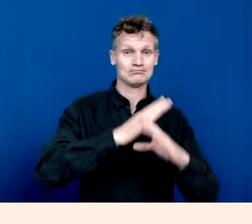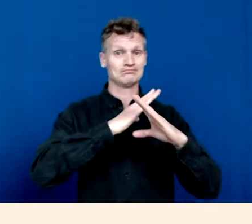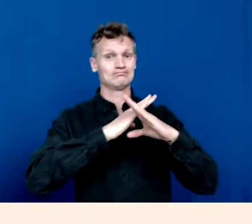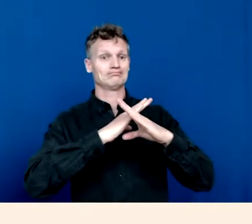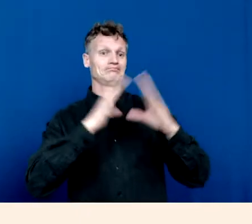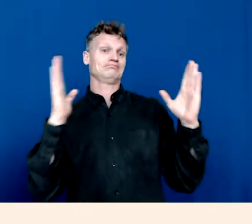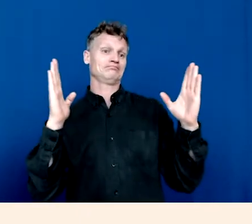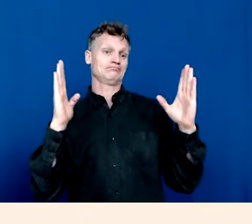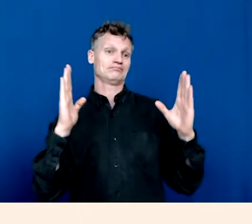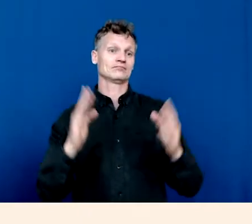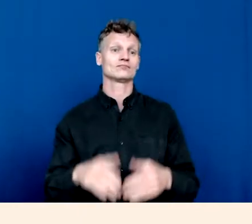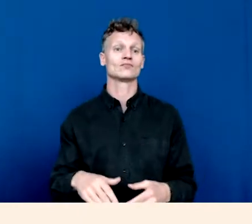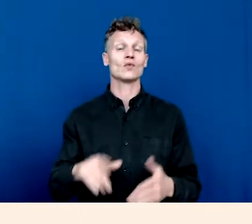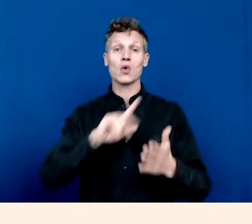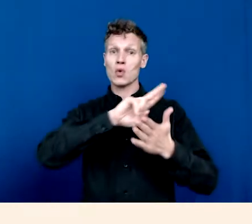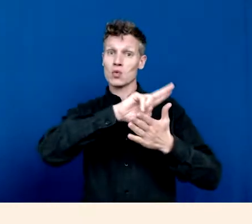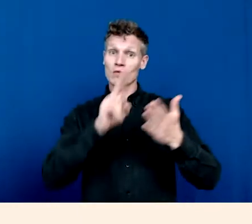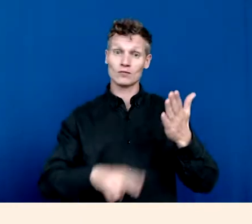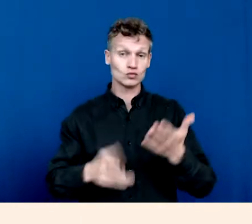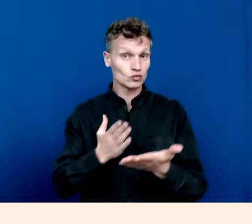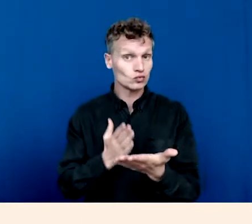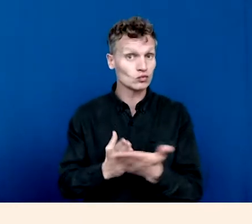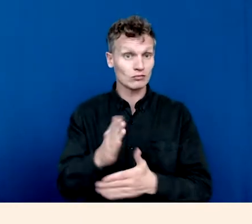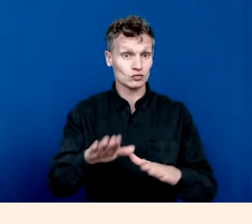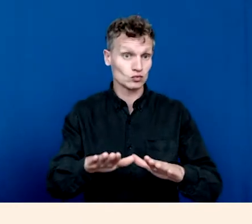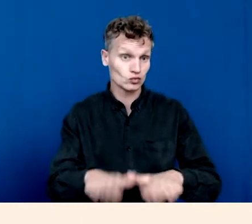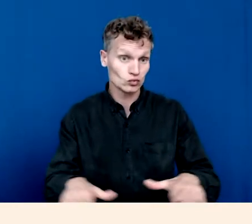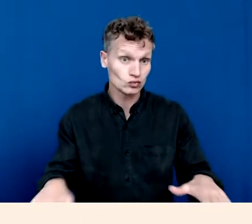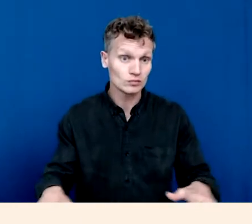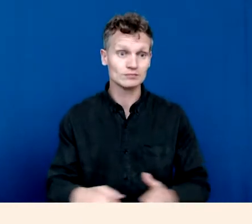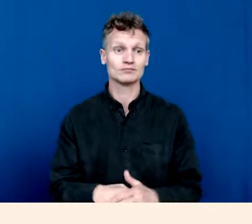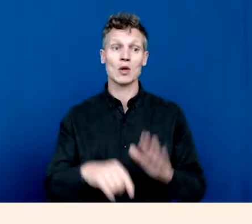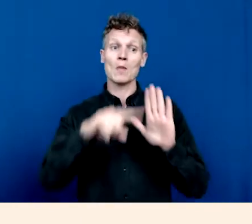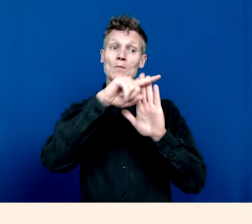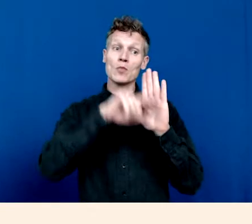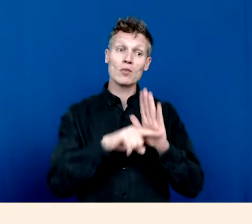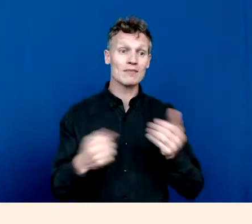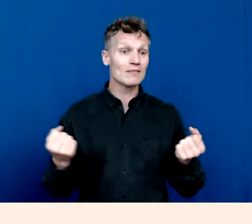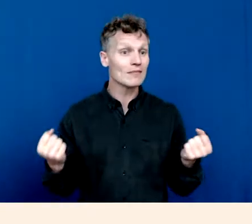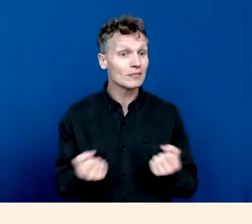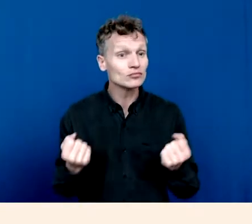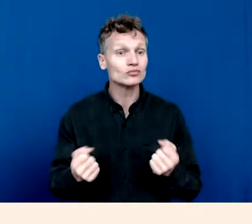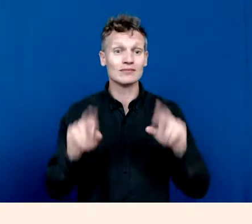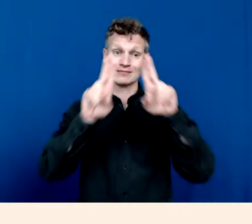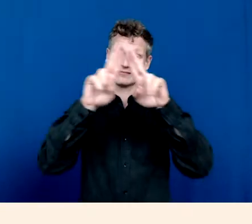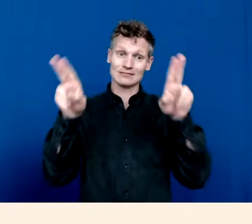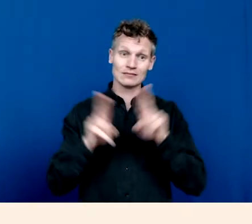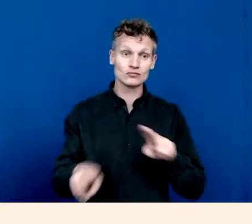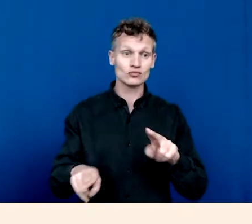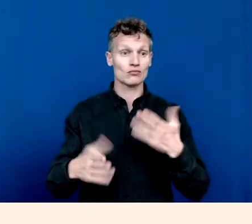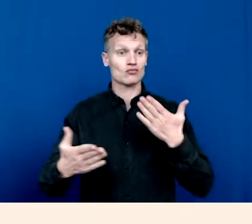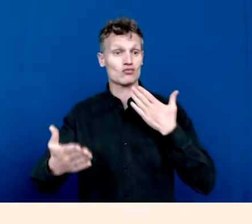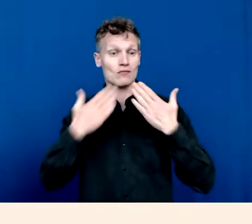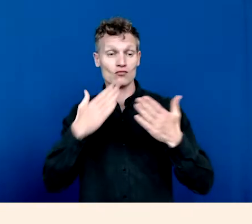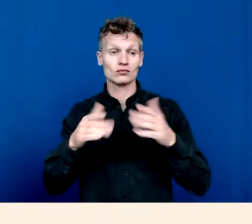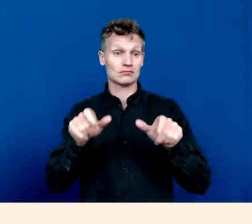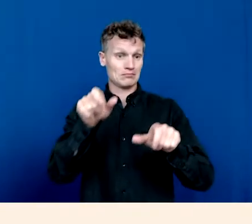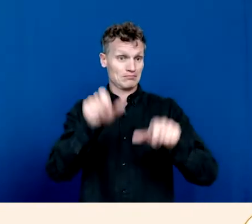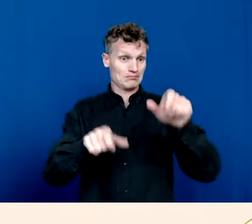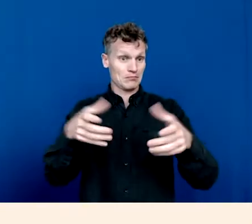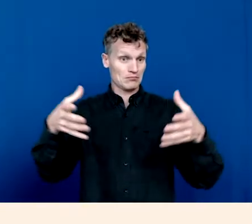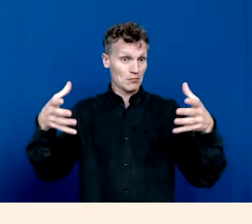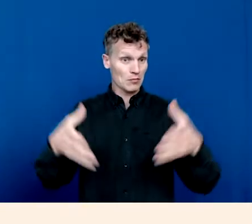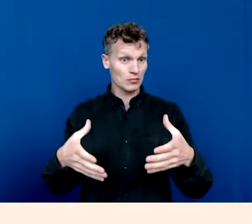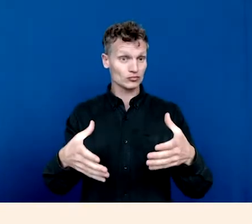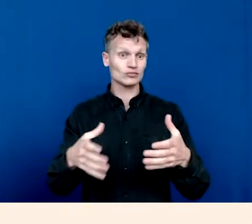aux droits de l'enfant, le programme d'action de la Conférence internationale sur la population et le développement et